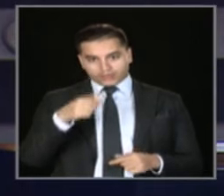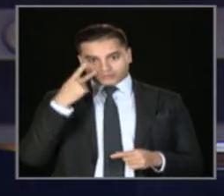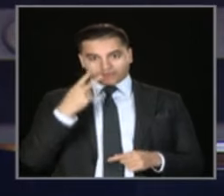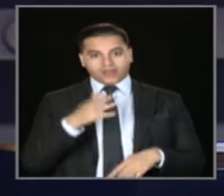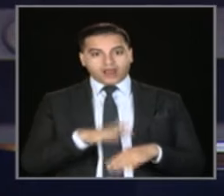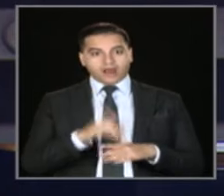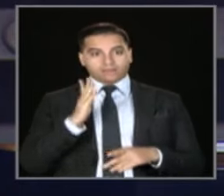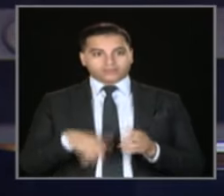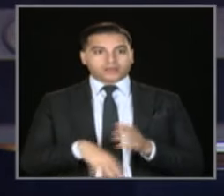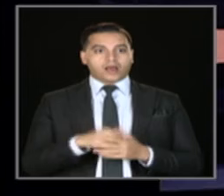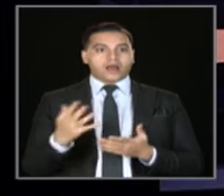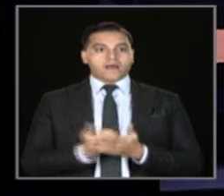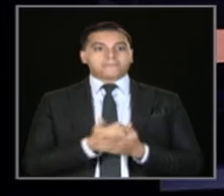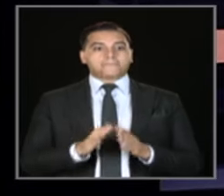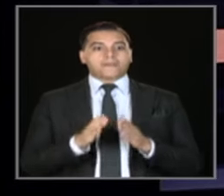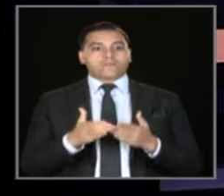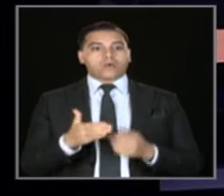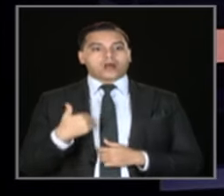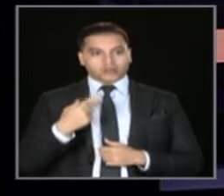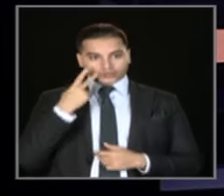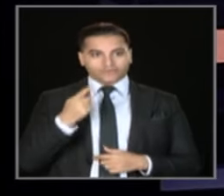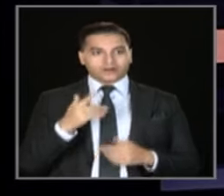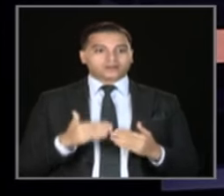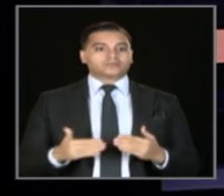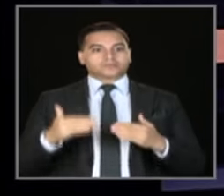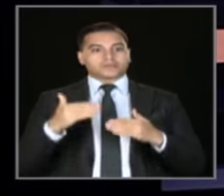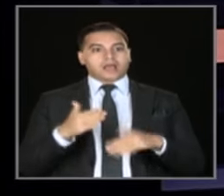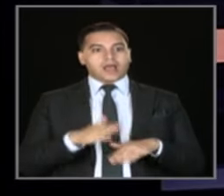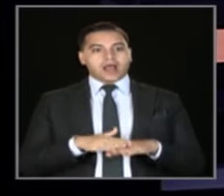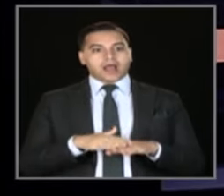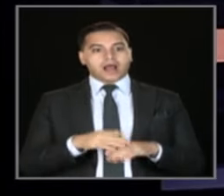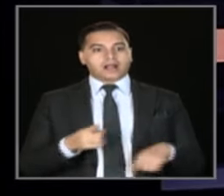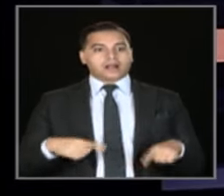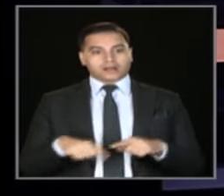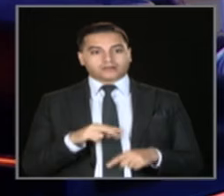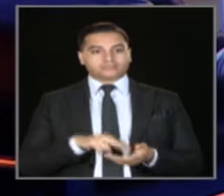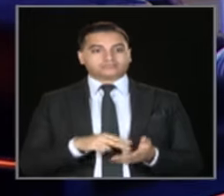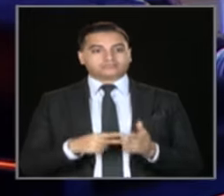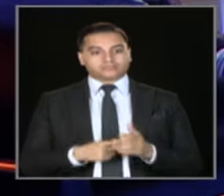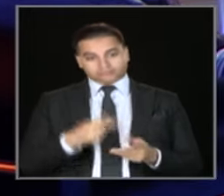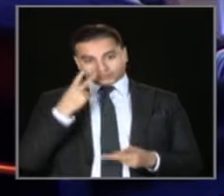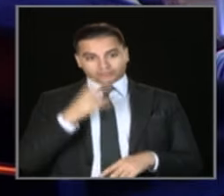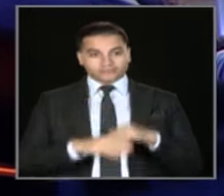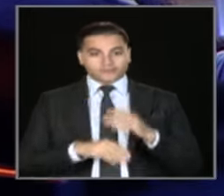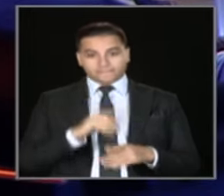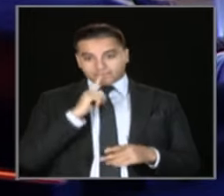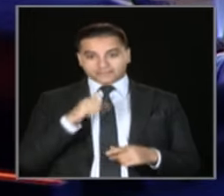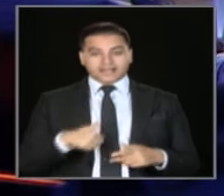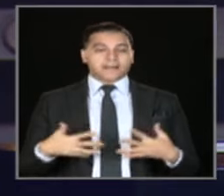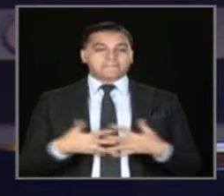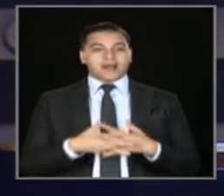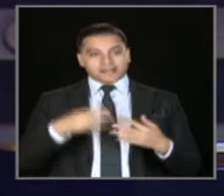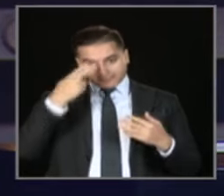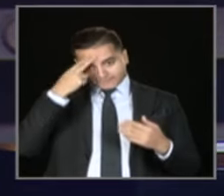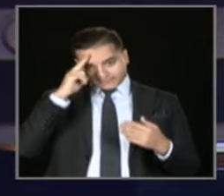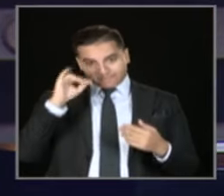إن أنتوا تاخدوا صدارة المجموعة؟ كنت متوقع ان احنا هنصعد، لكن الصدارة كان عليها، يعني هي دي اللي كان عليها كلام. طبعا احنا معانا النهاردة